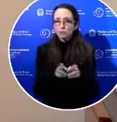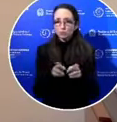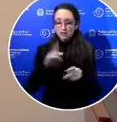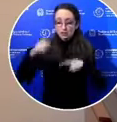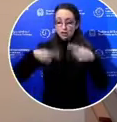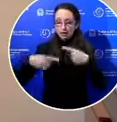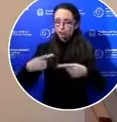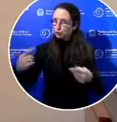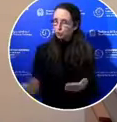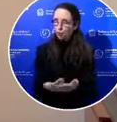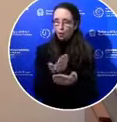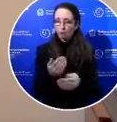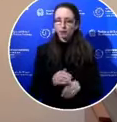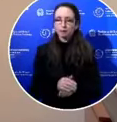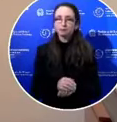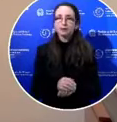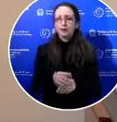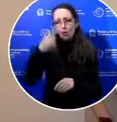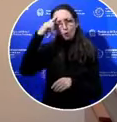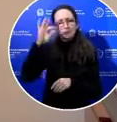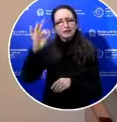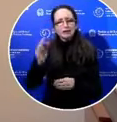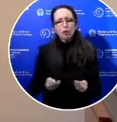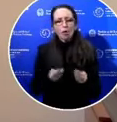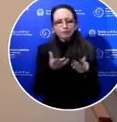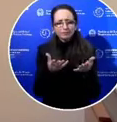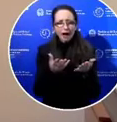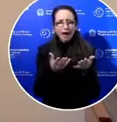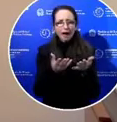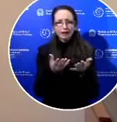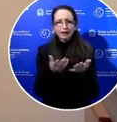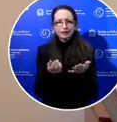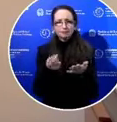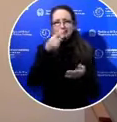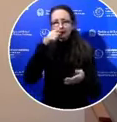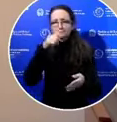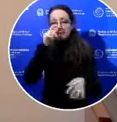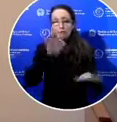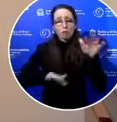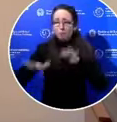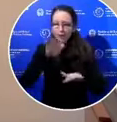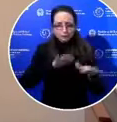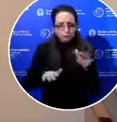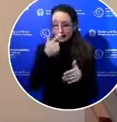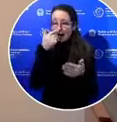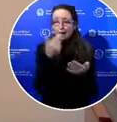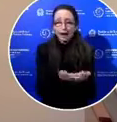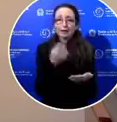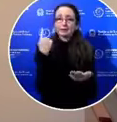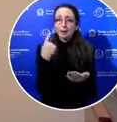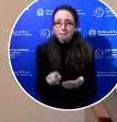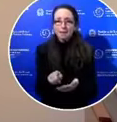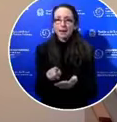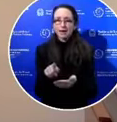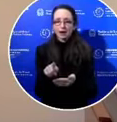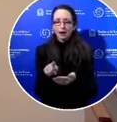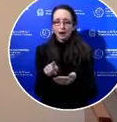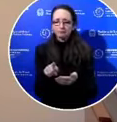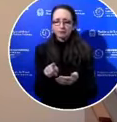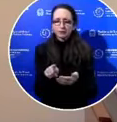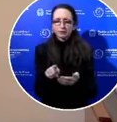generazioni, con il fine di offrire dati, informazioni utili per una più efficace azione di governo in materia di coordinamento e